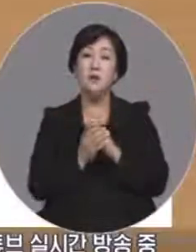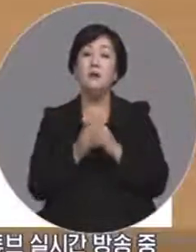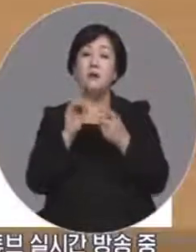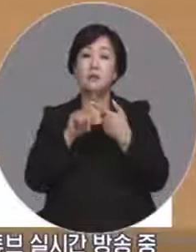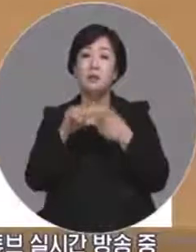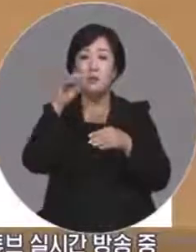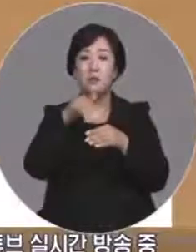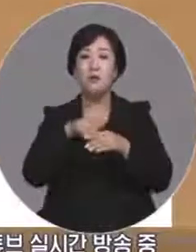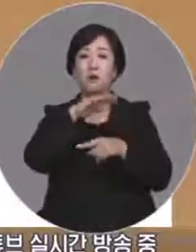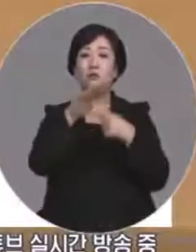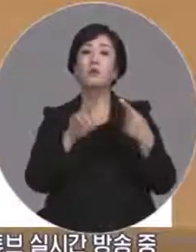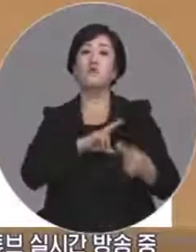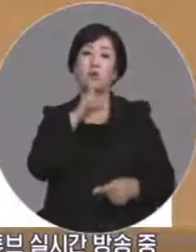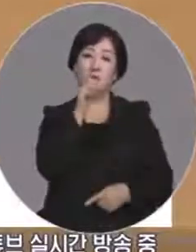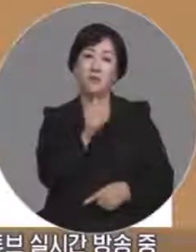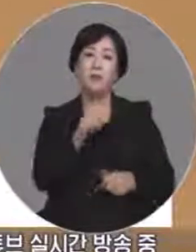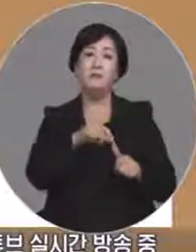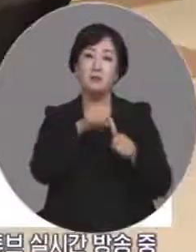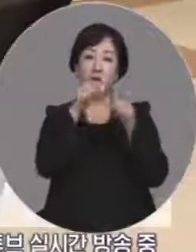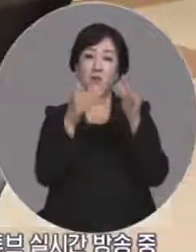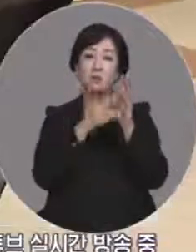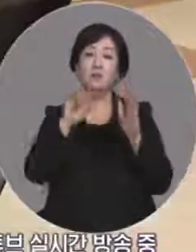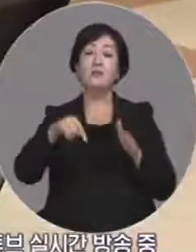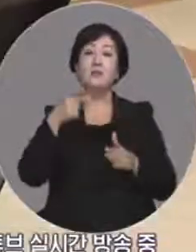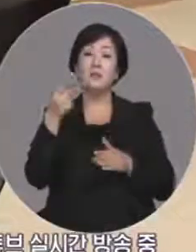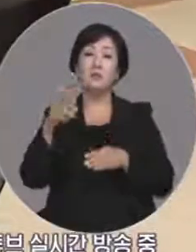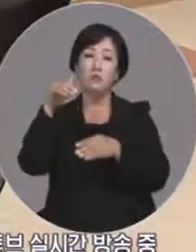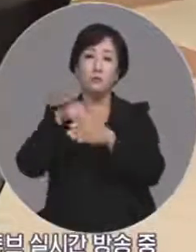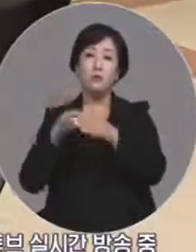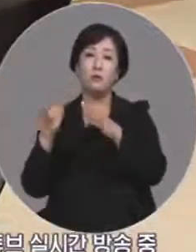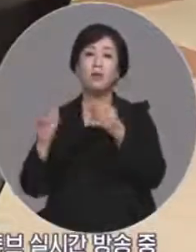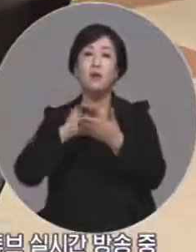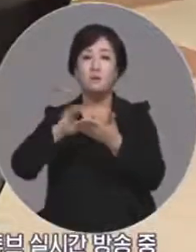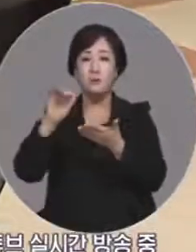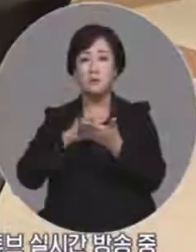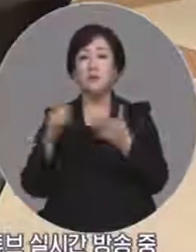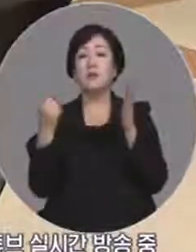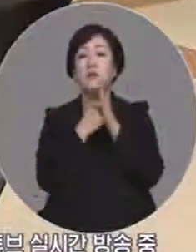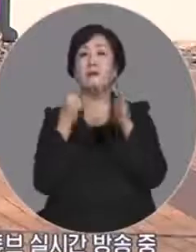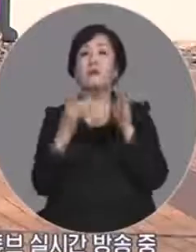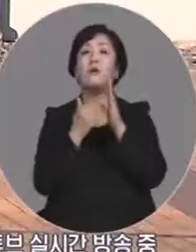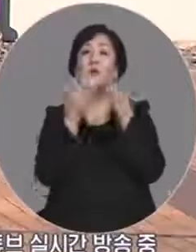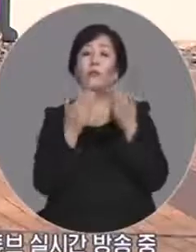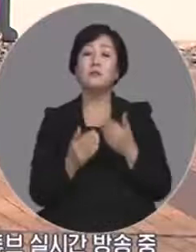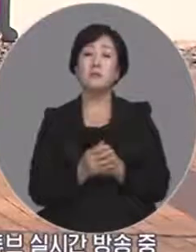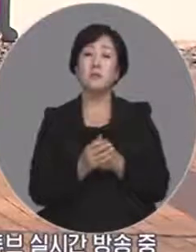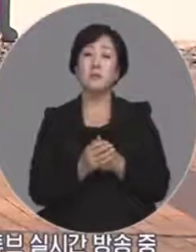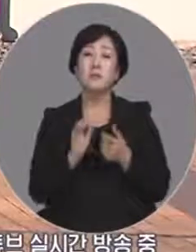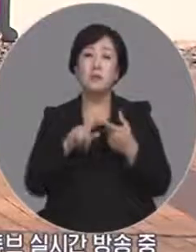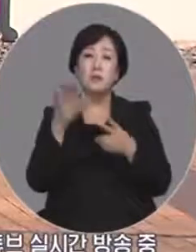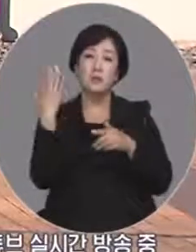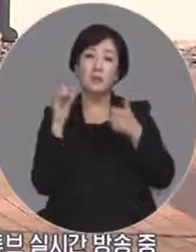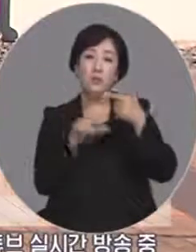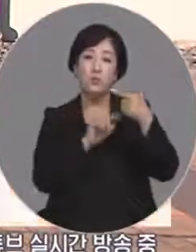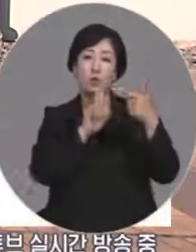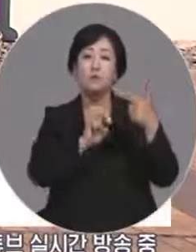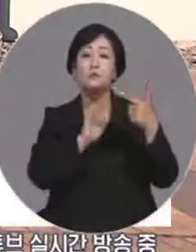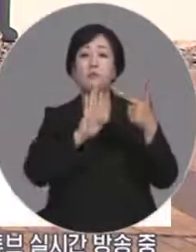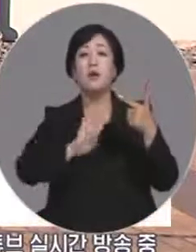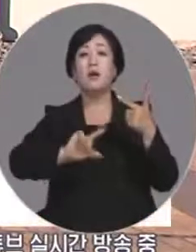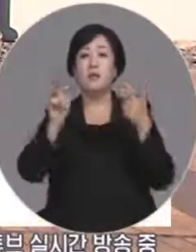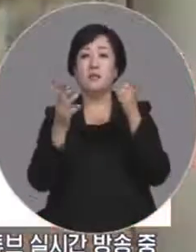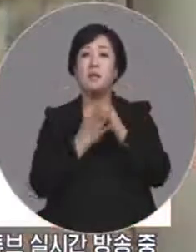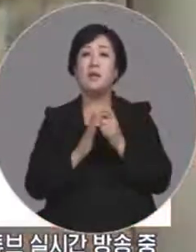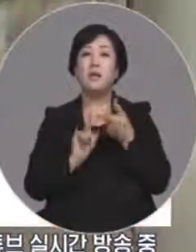자리에서는 선거운영위원장을 선출하고 투표를 할 선거 인수를 결정했습니다. 지난 6월 24일